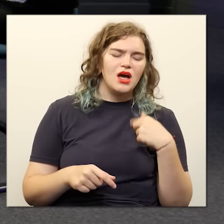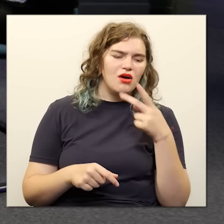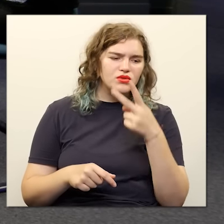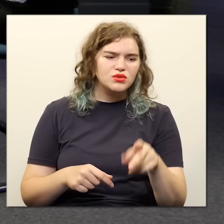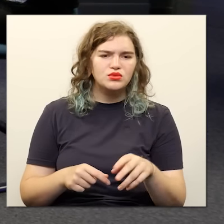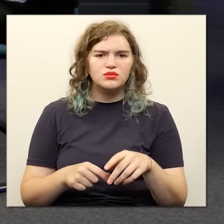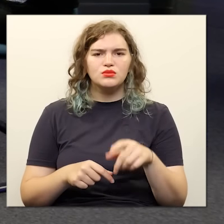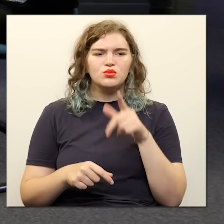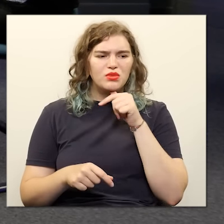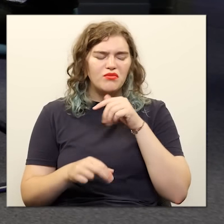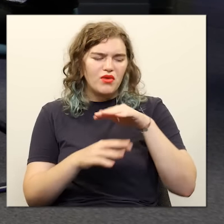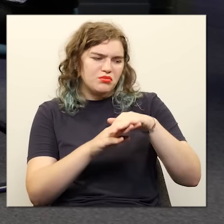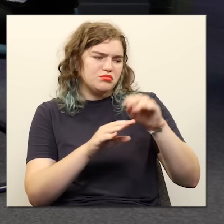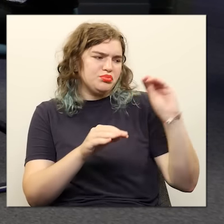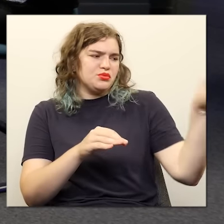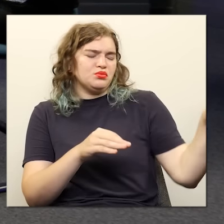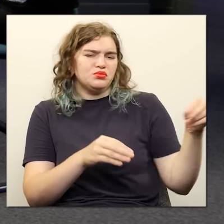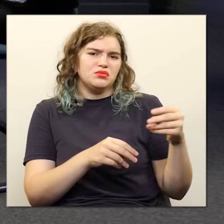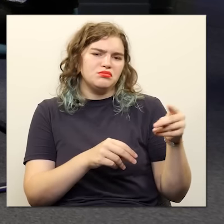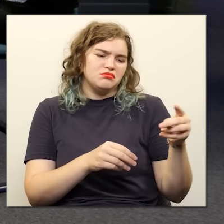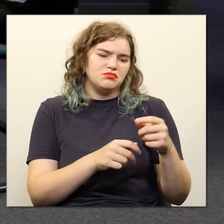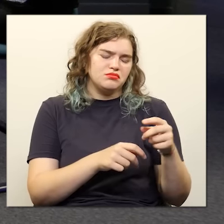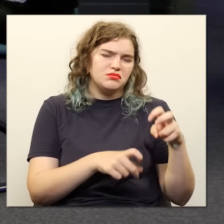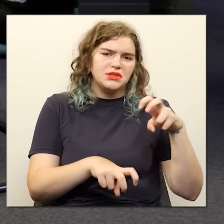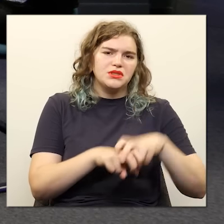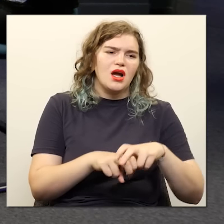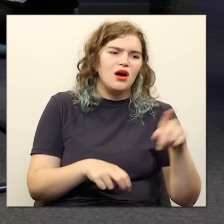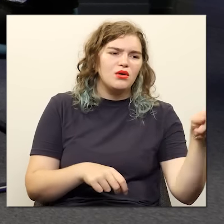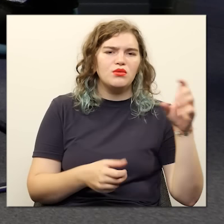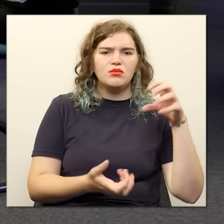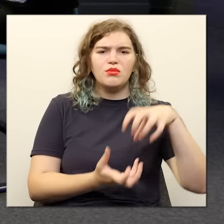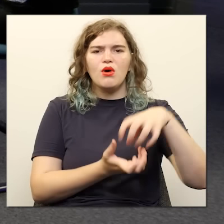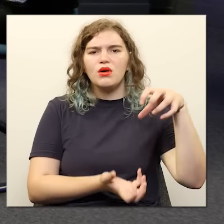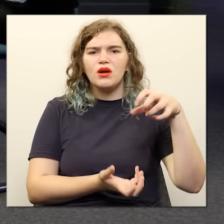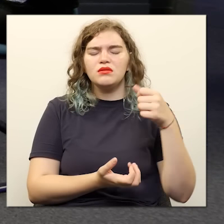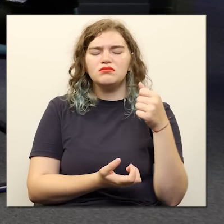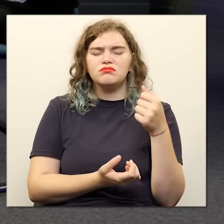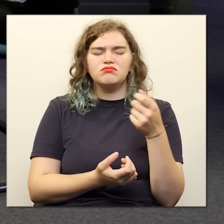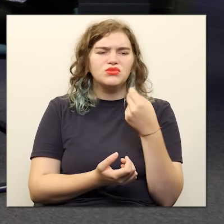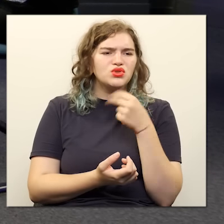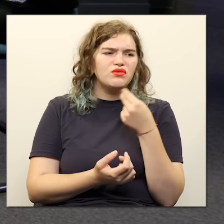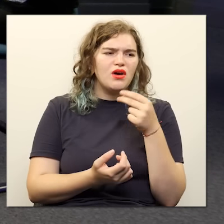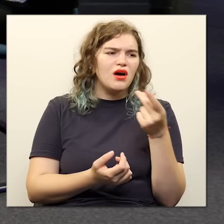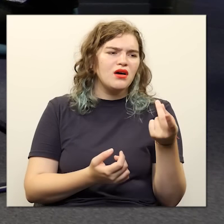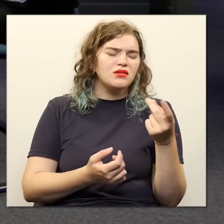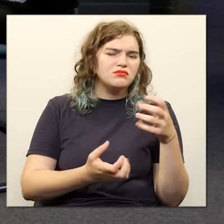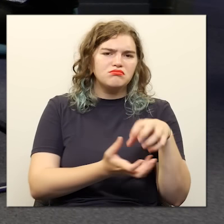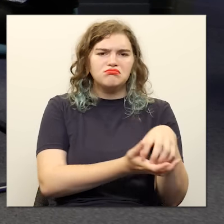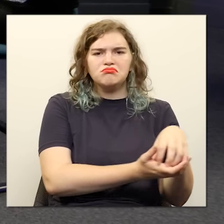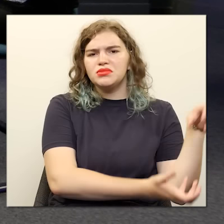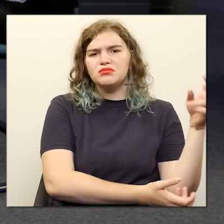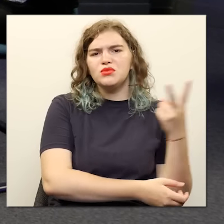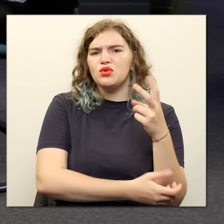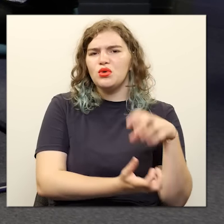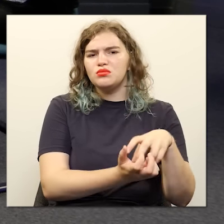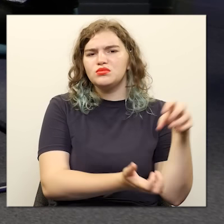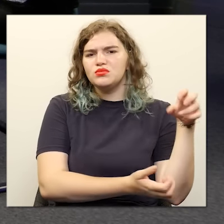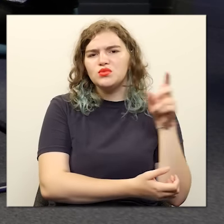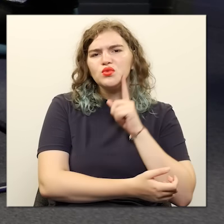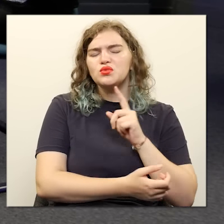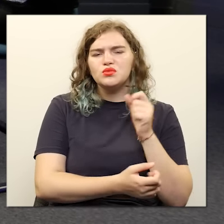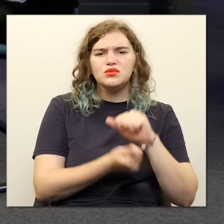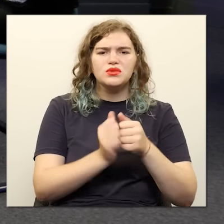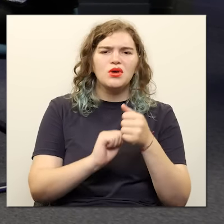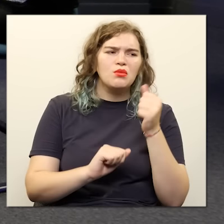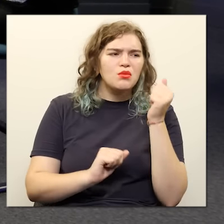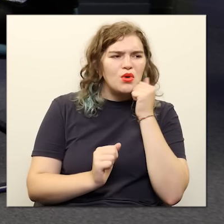văzut pe marginea, pe un scaun acolo, un borcan. Un borcan cu zacuscă și un borcan cu,